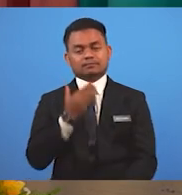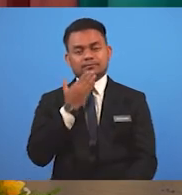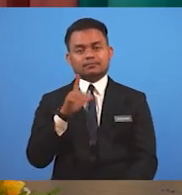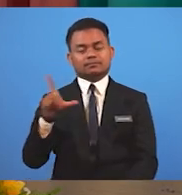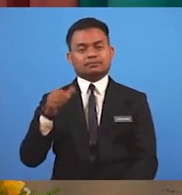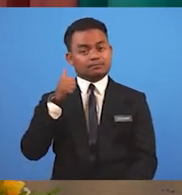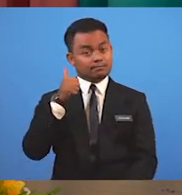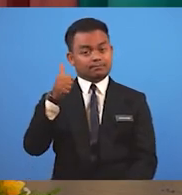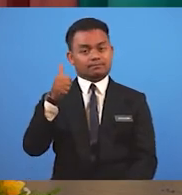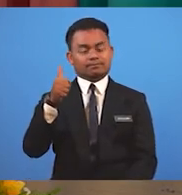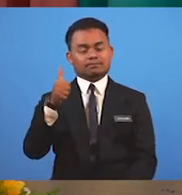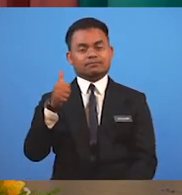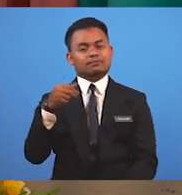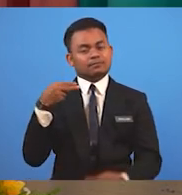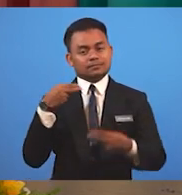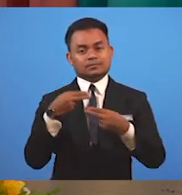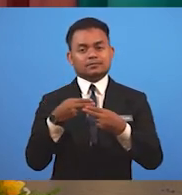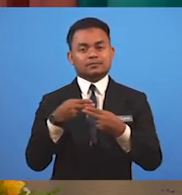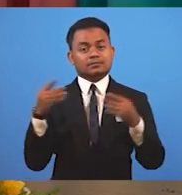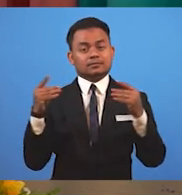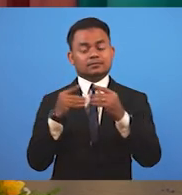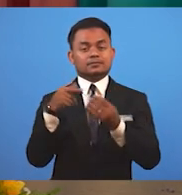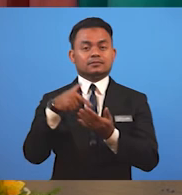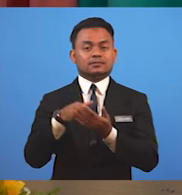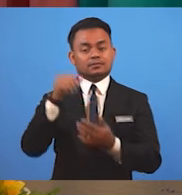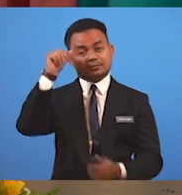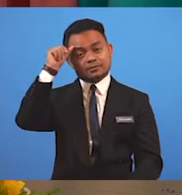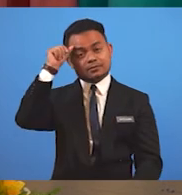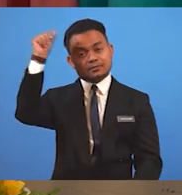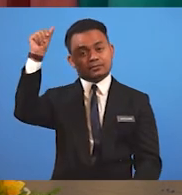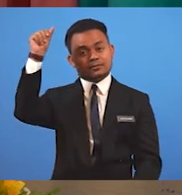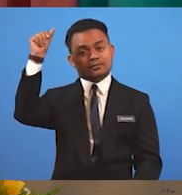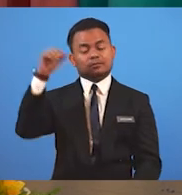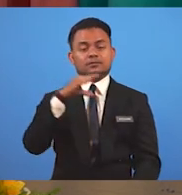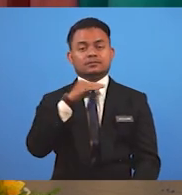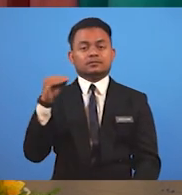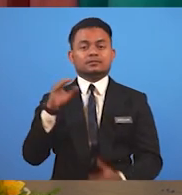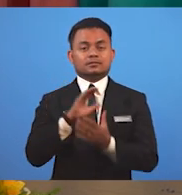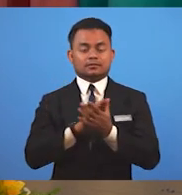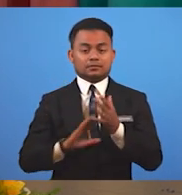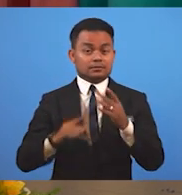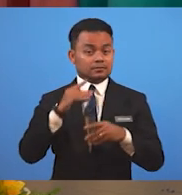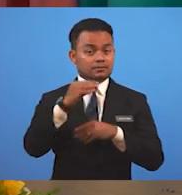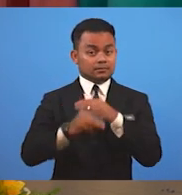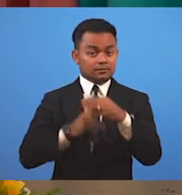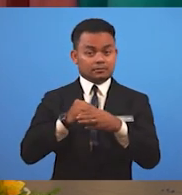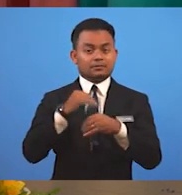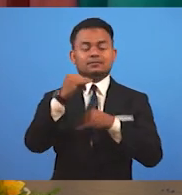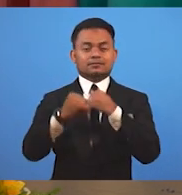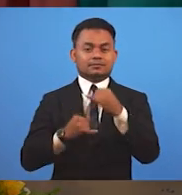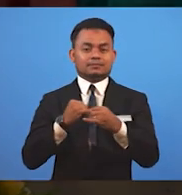Baiklah, bagus. Sehingga kita berjumpa lagi. Assalamualaikum warahmatullahi wabarakatuh dan selamat maju jaya.